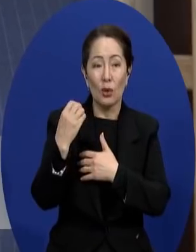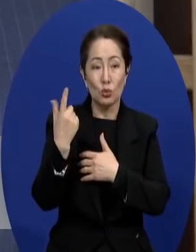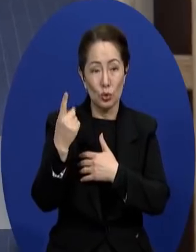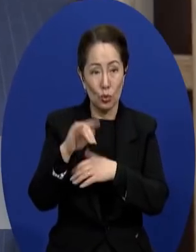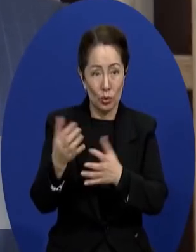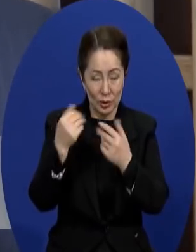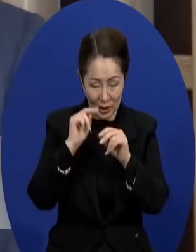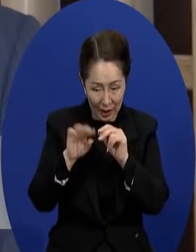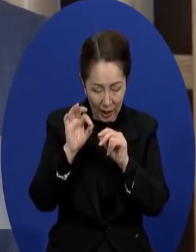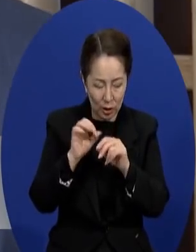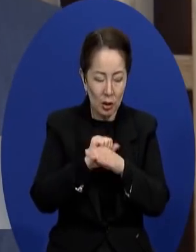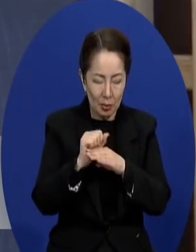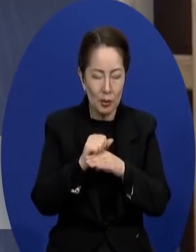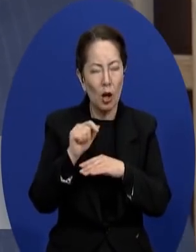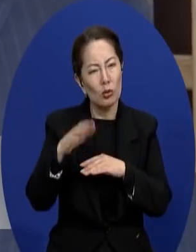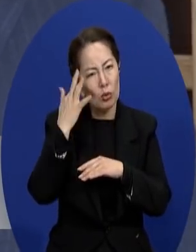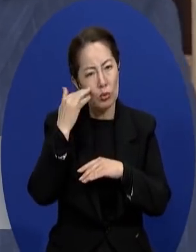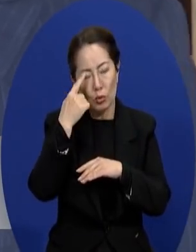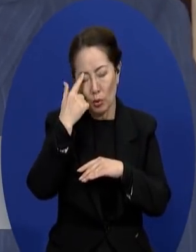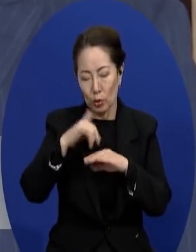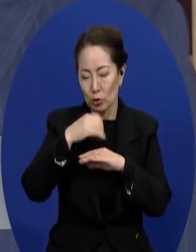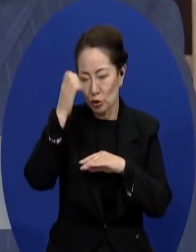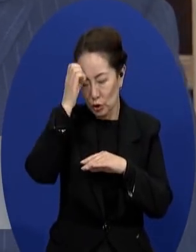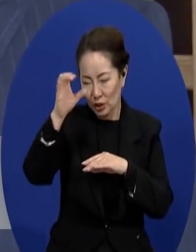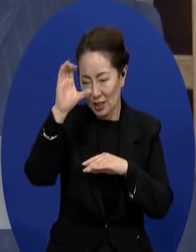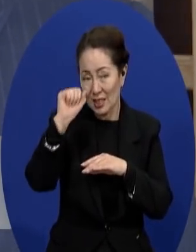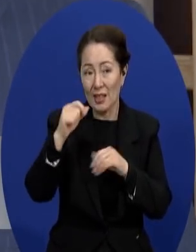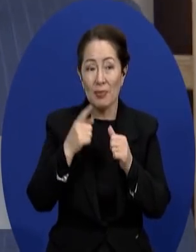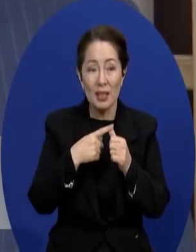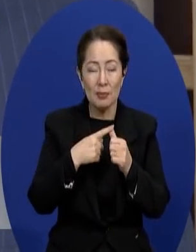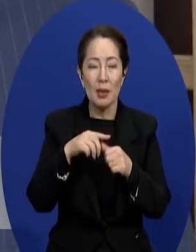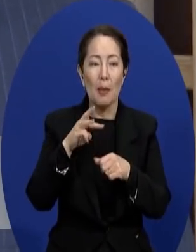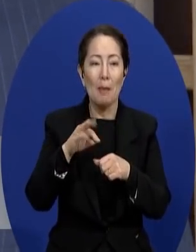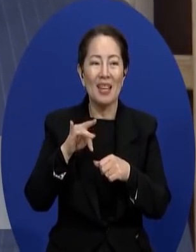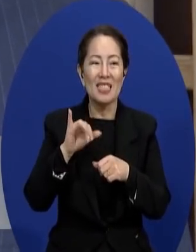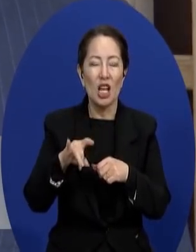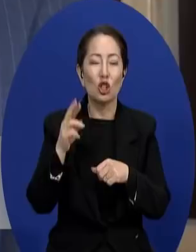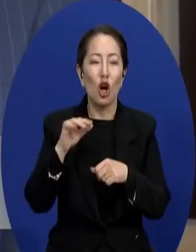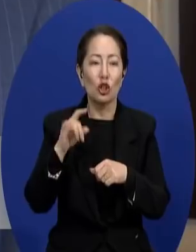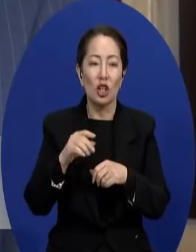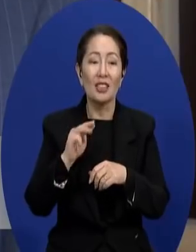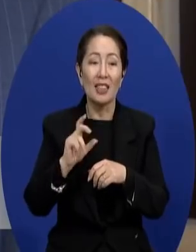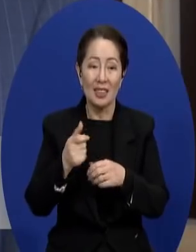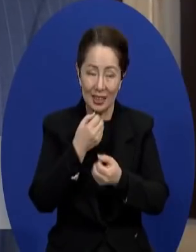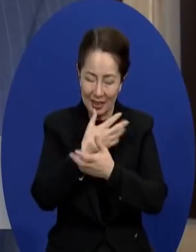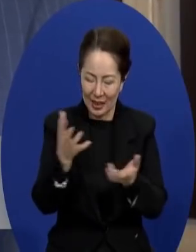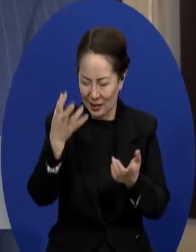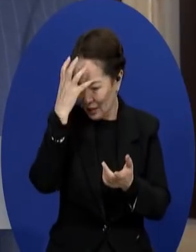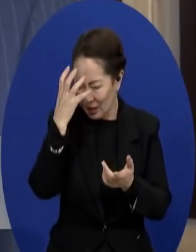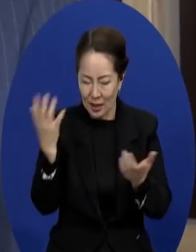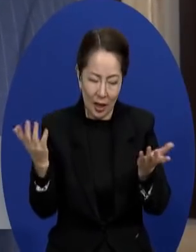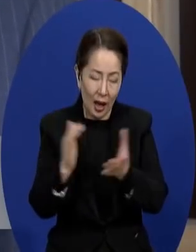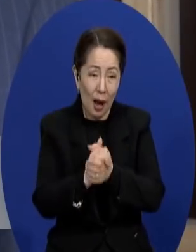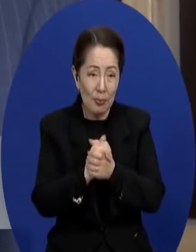бол явуулж байна. Одоо удахгүй одоо Монгол улсын ерөнхий сайдын нэрэмжит одоо магистр докторийн тэтгэлэг бол зарлагдж байна. Засгийн газар хоорондын хамтын